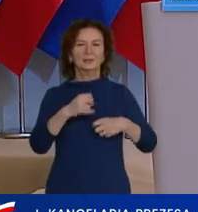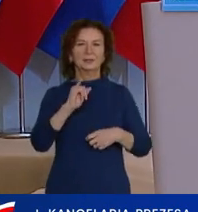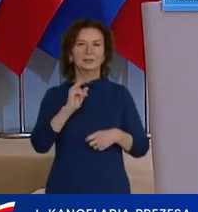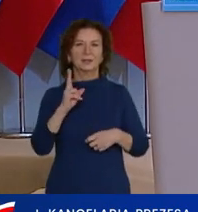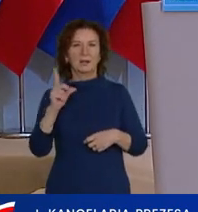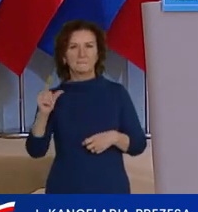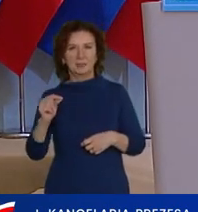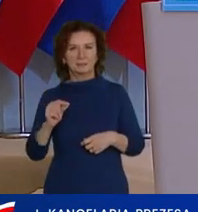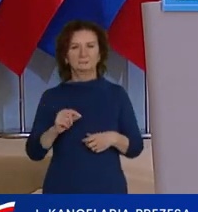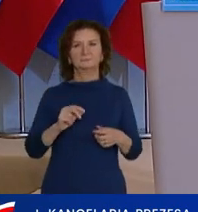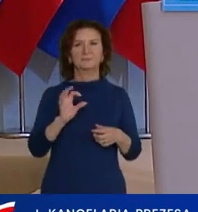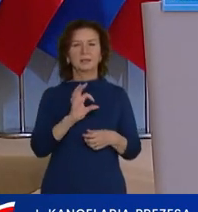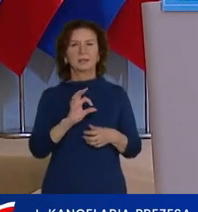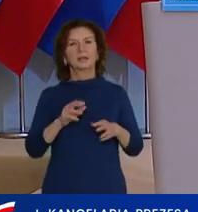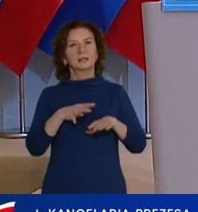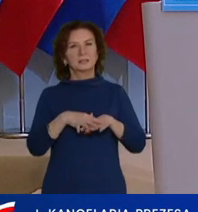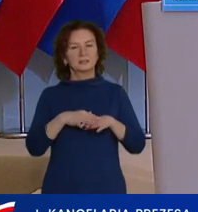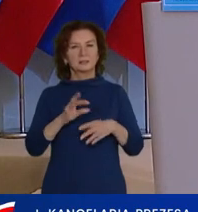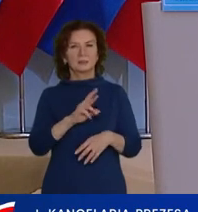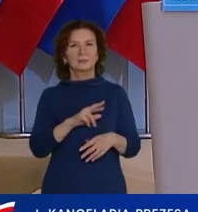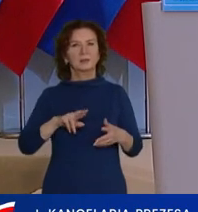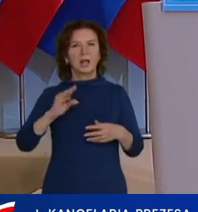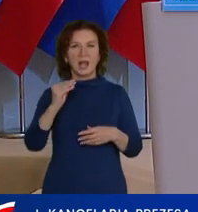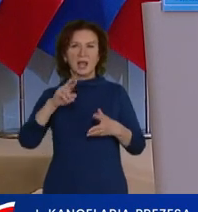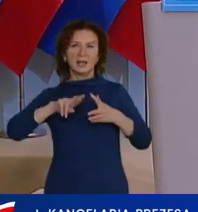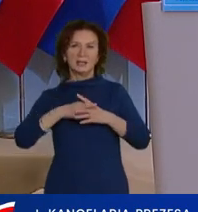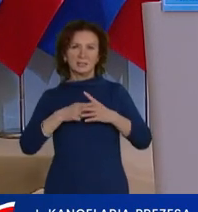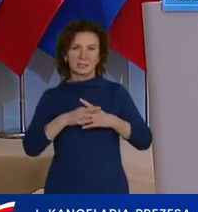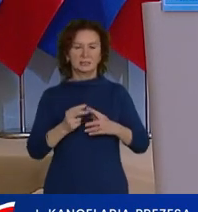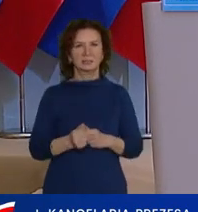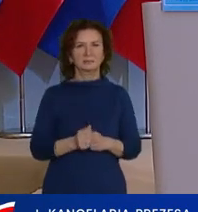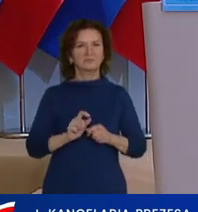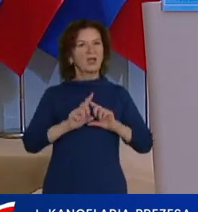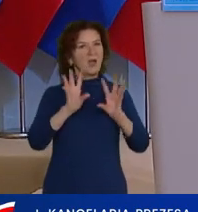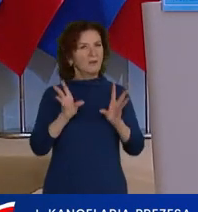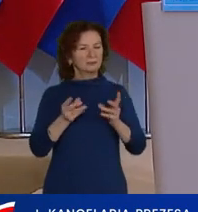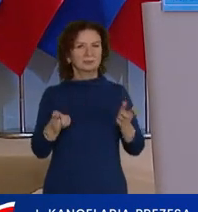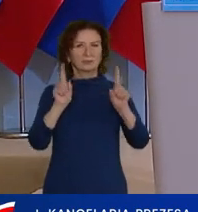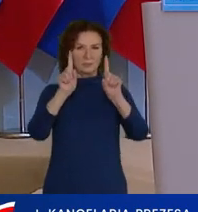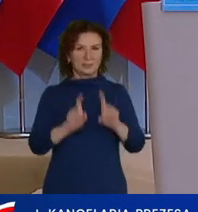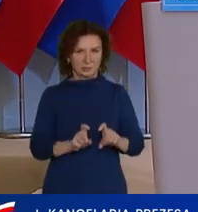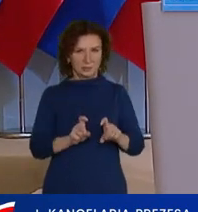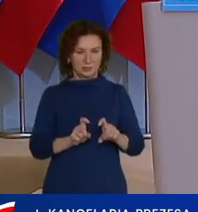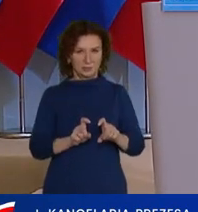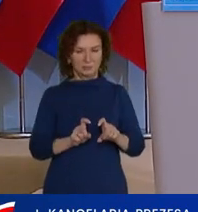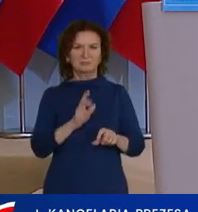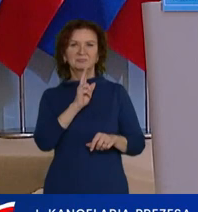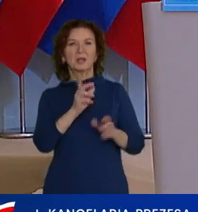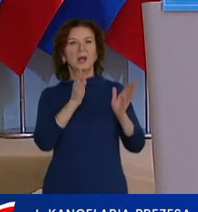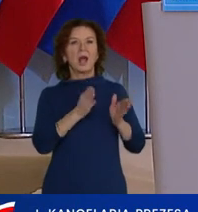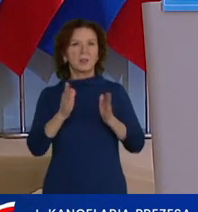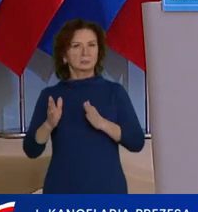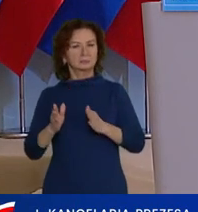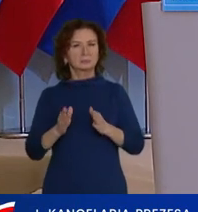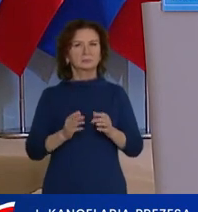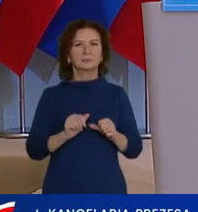system rejestracji. Cały proces rozpoczynamy dla każdego rocznika w takim samym cyklu,